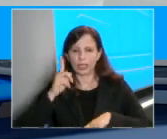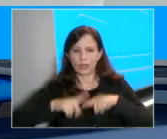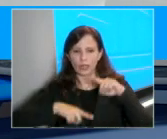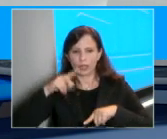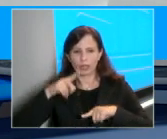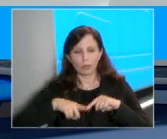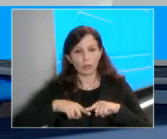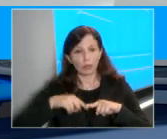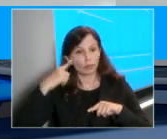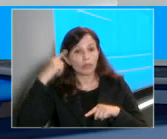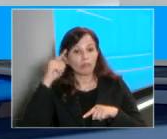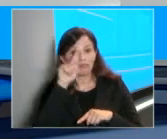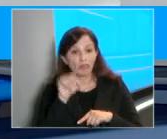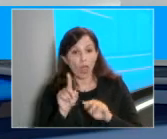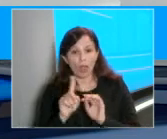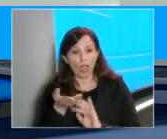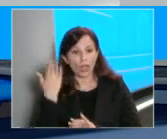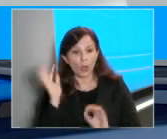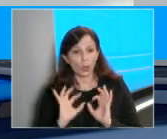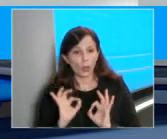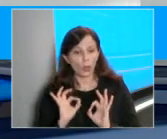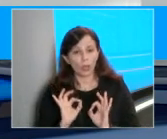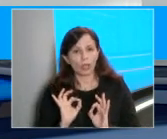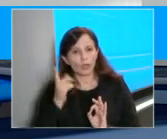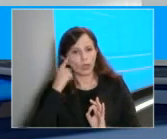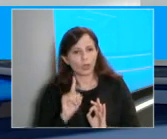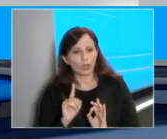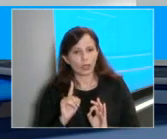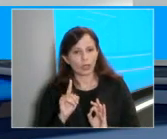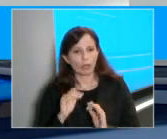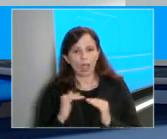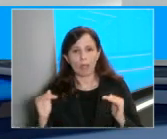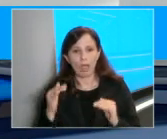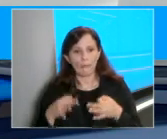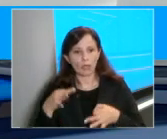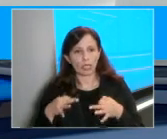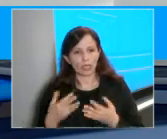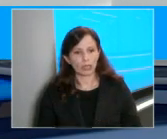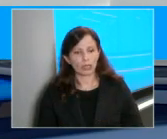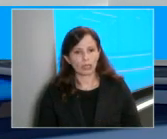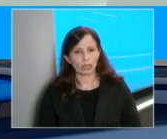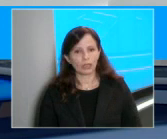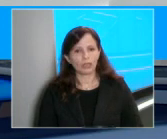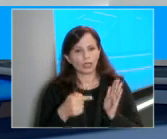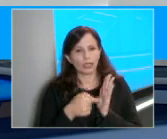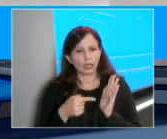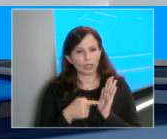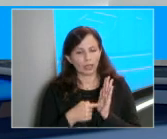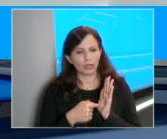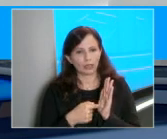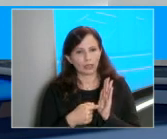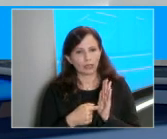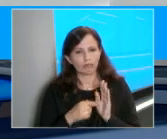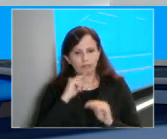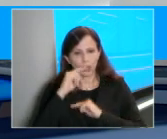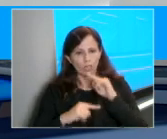לנו נטייה לחשוב, באמת, אולי לא היה כלום, אבל אנחנו לא יודעים איך זה ברמה המשפטית. אנחנו לא יודעים. ולכן אני לא יודע, אתה יודע, יכול להיות